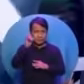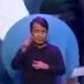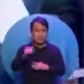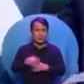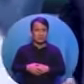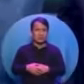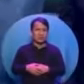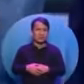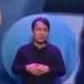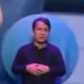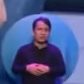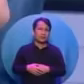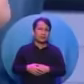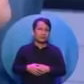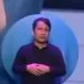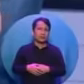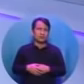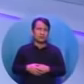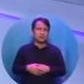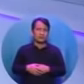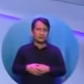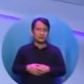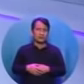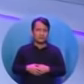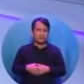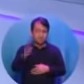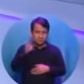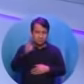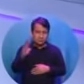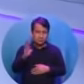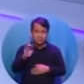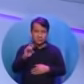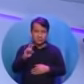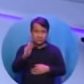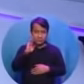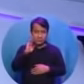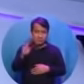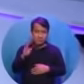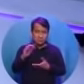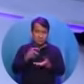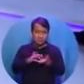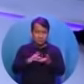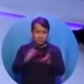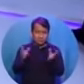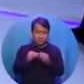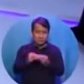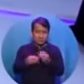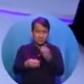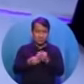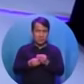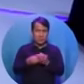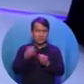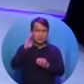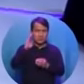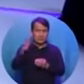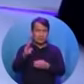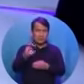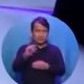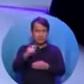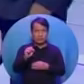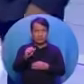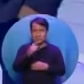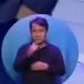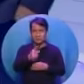sino? Anong pangalan? Bernadette. Okay, pakidial, Yuki. Si Bernadette. Napakaswerte